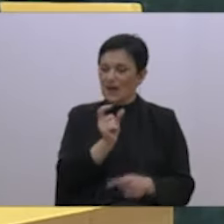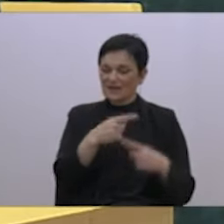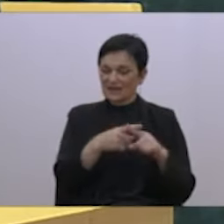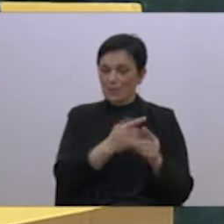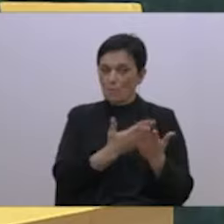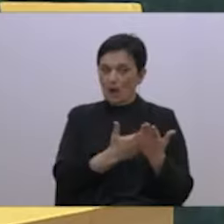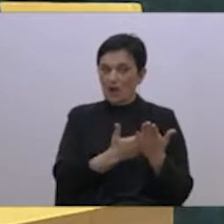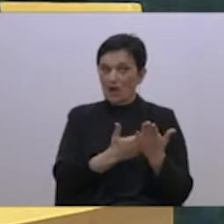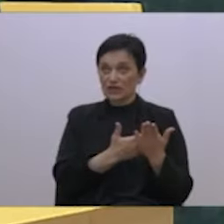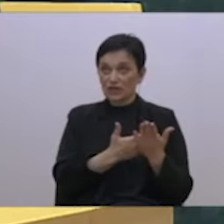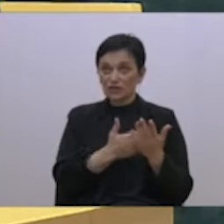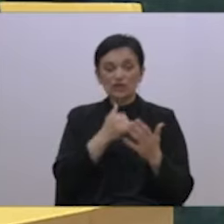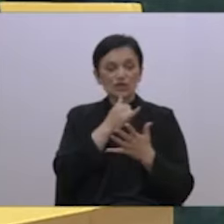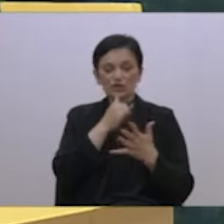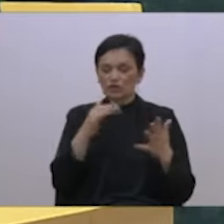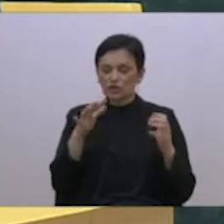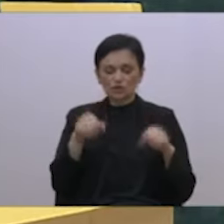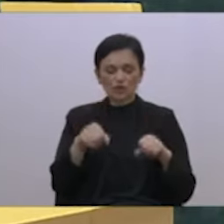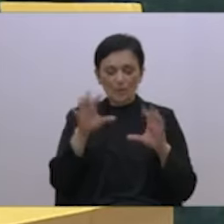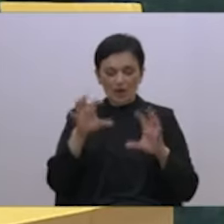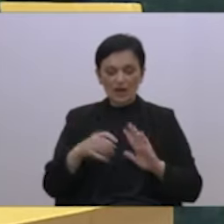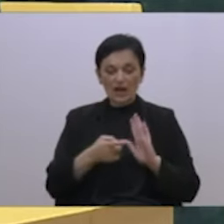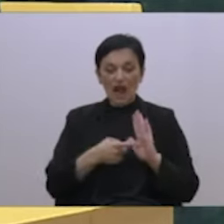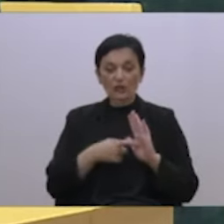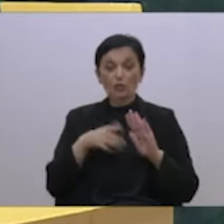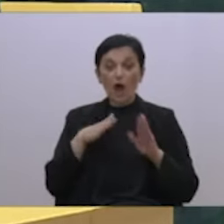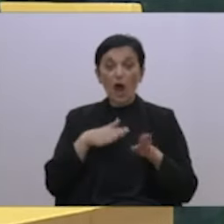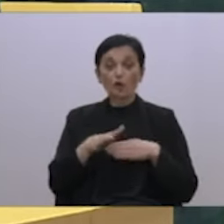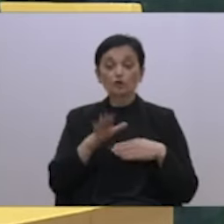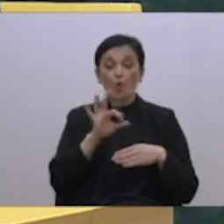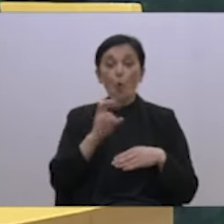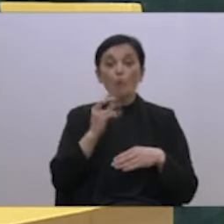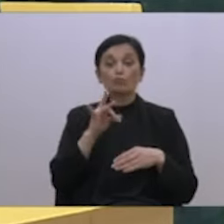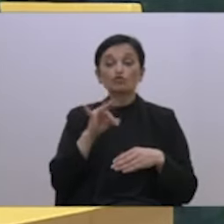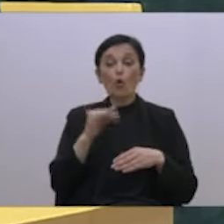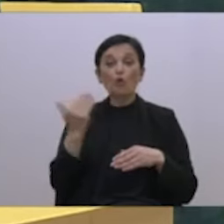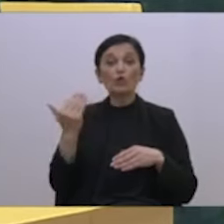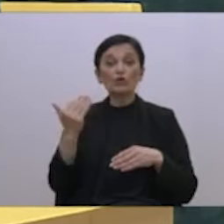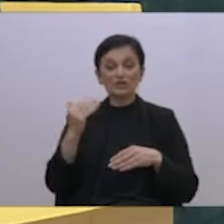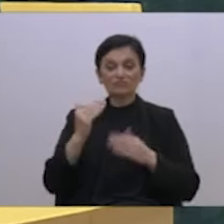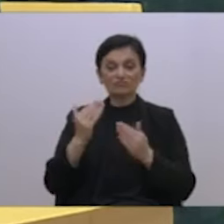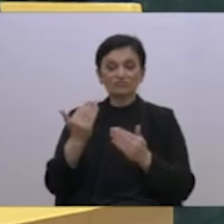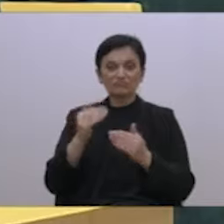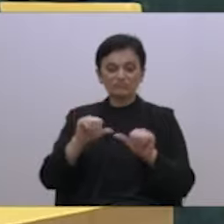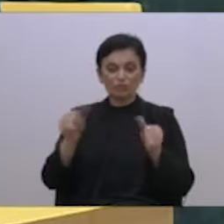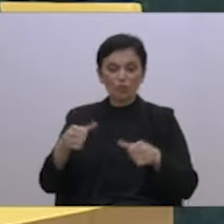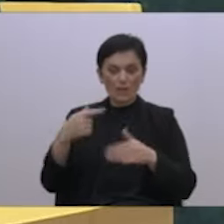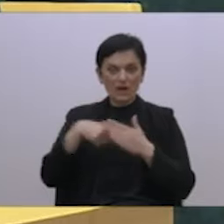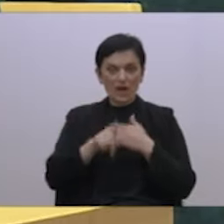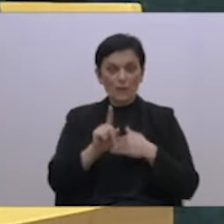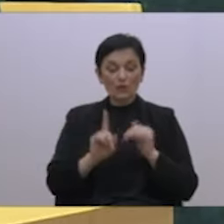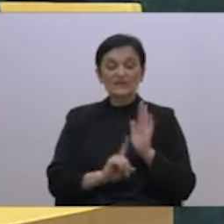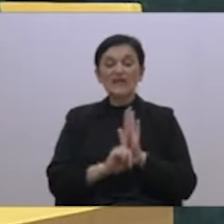მაგალითი. შეუძლებელია ამ კანონის აღსრულება ოფშორის ბუნებიდან გამომდინარე. ახლა